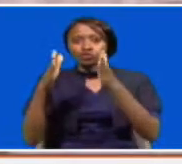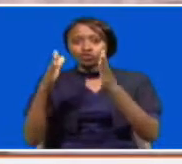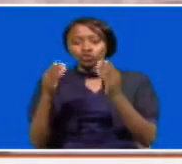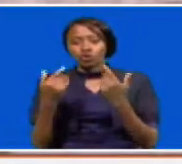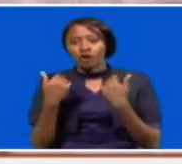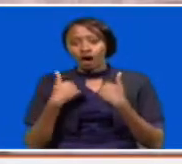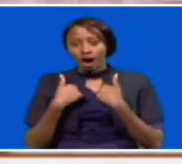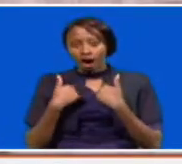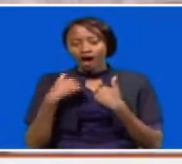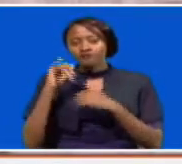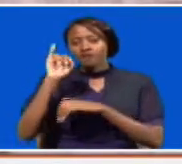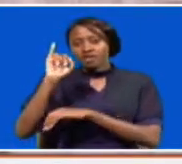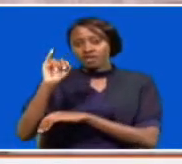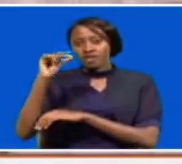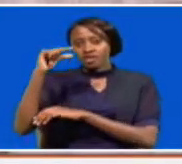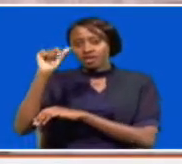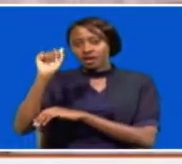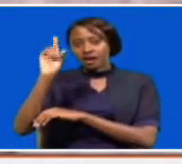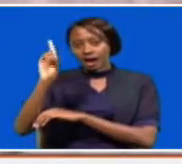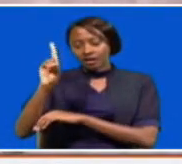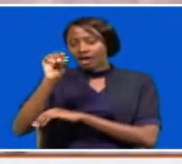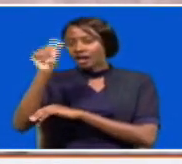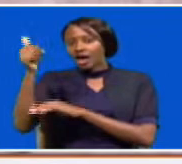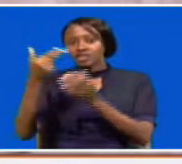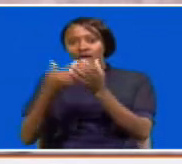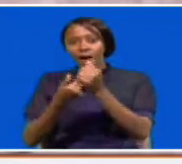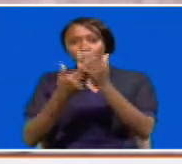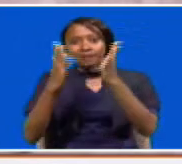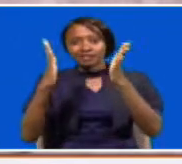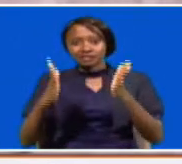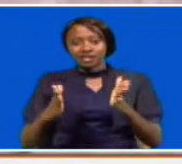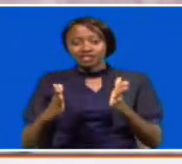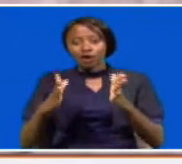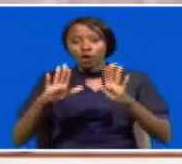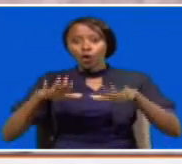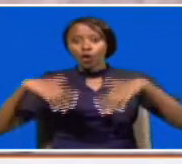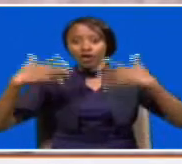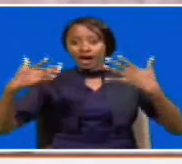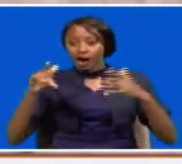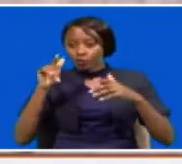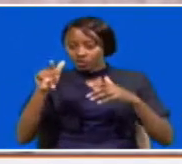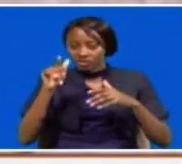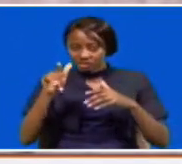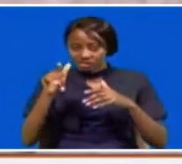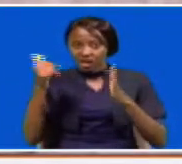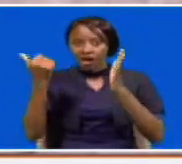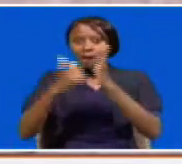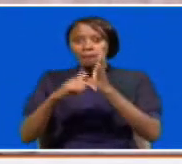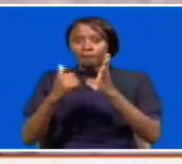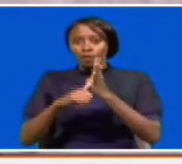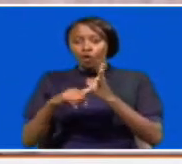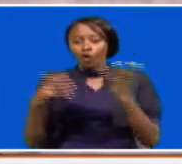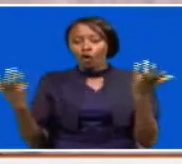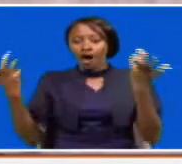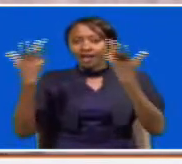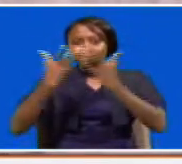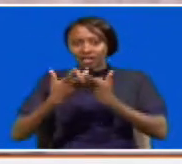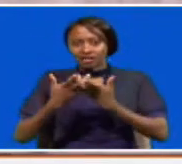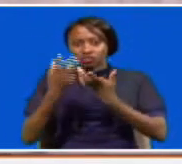as IGAD together with our partners on how this single matter of integration of